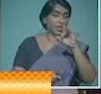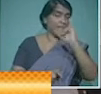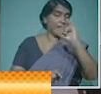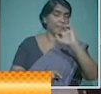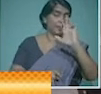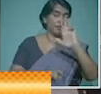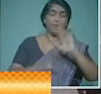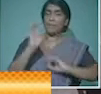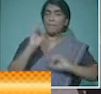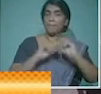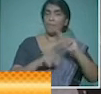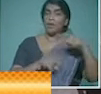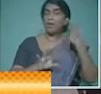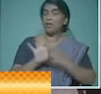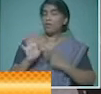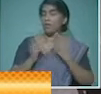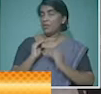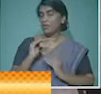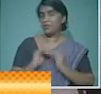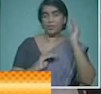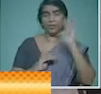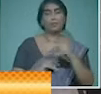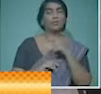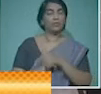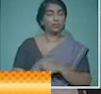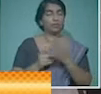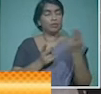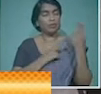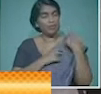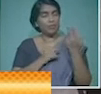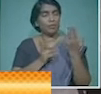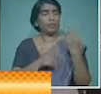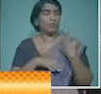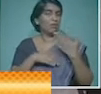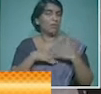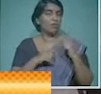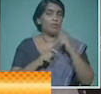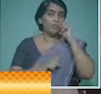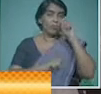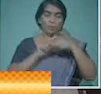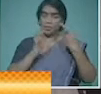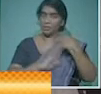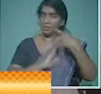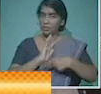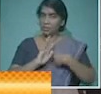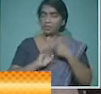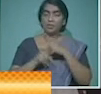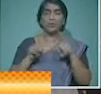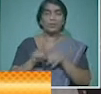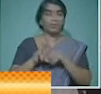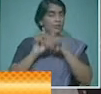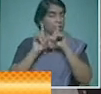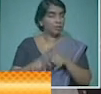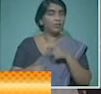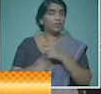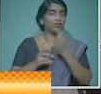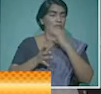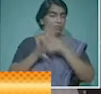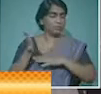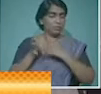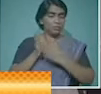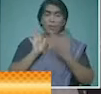தற்போதைய நிலையில் அரசாங்கம் அரச நிறுவனங்களை மறுசீரமைக்கும் செயற்பாடுகளை அவசரமாக முன்னெடுக்கின்றது. இது சீனி நோயாளி